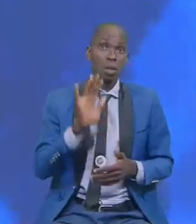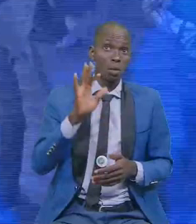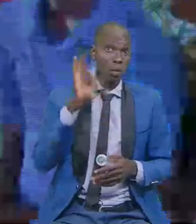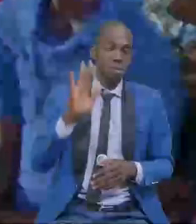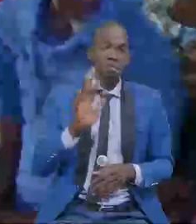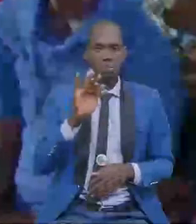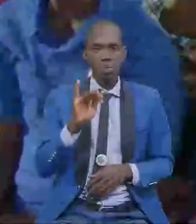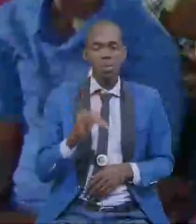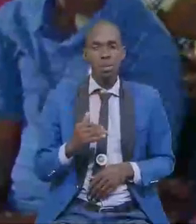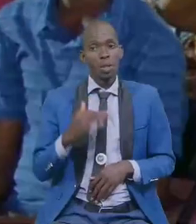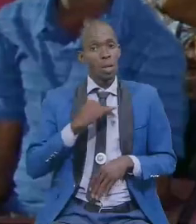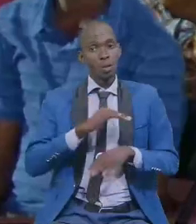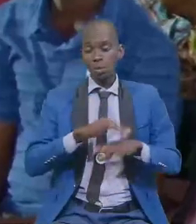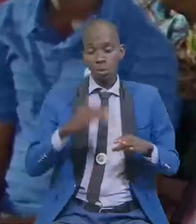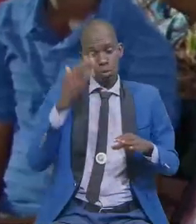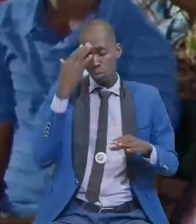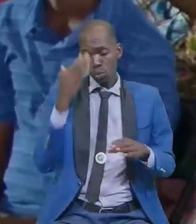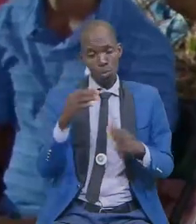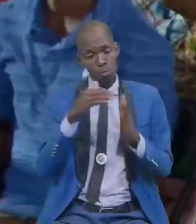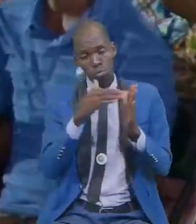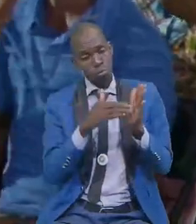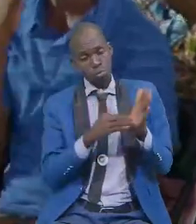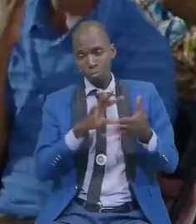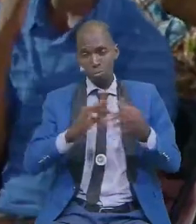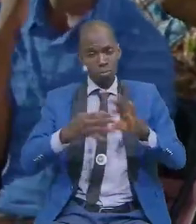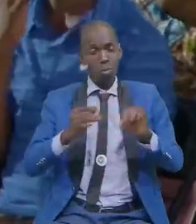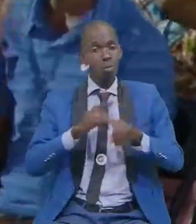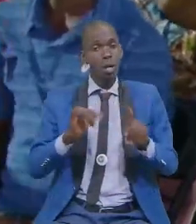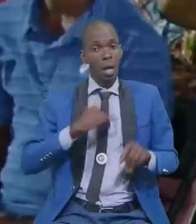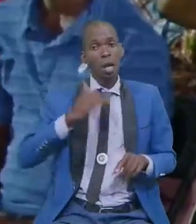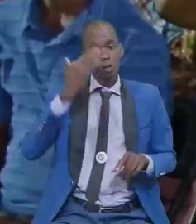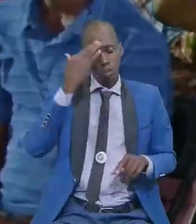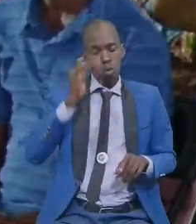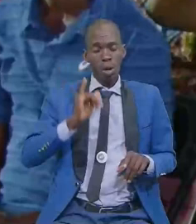Il dit, pasteur, je n'ai pas les détails, mais je sais que je me suis repenti.